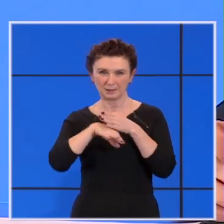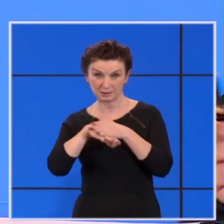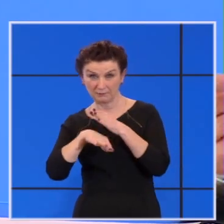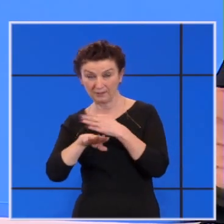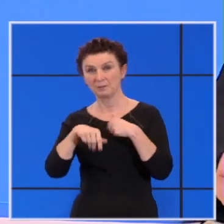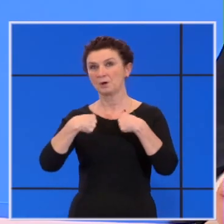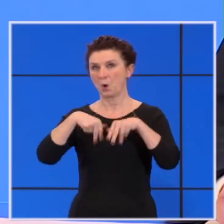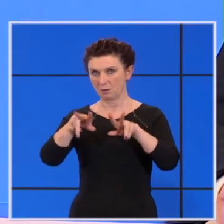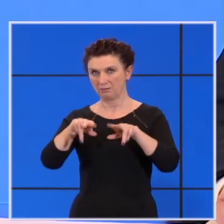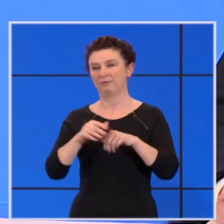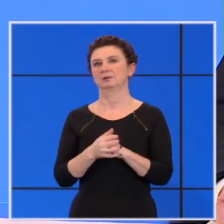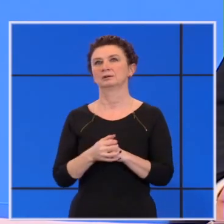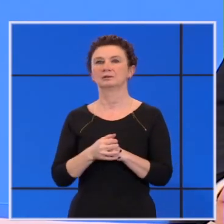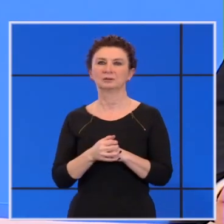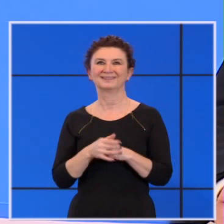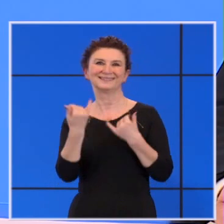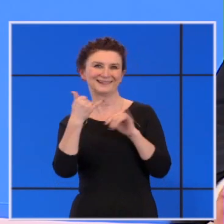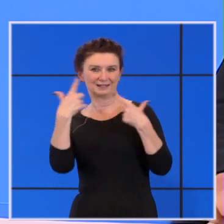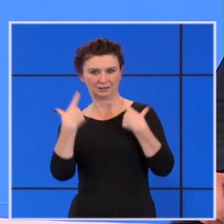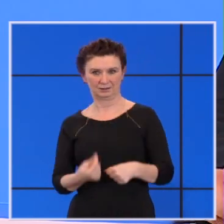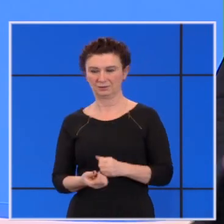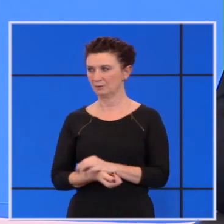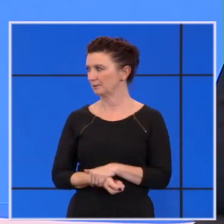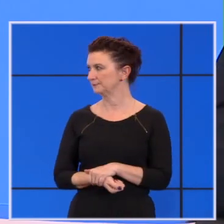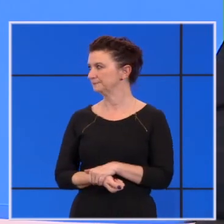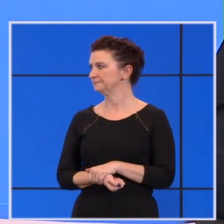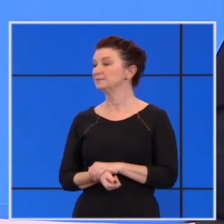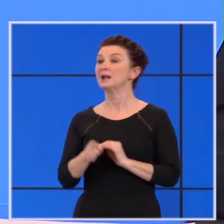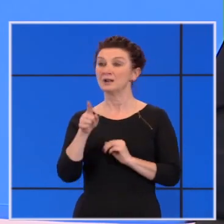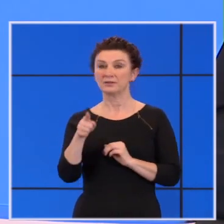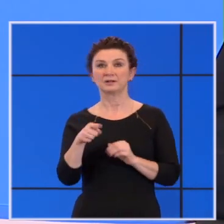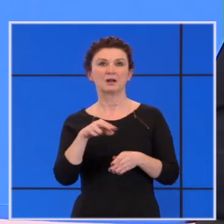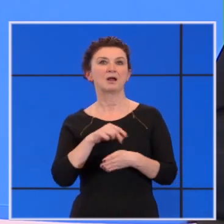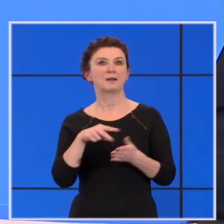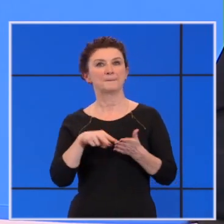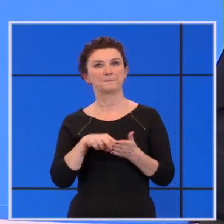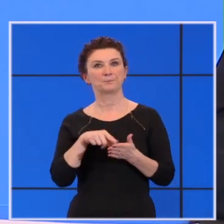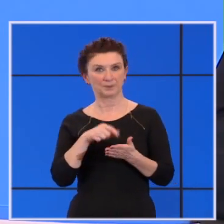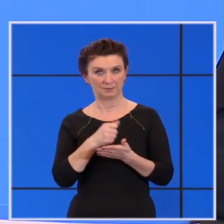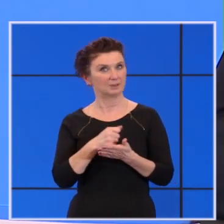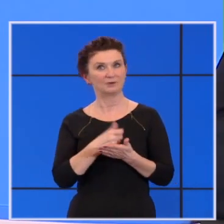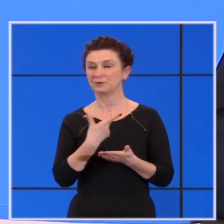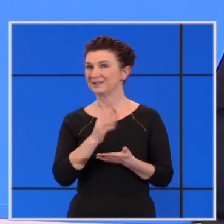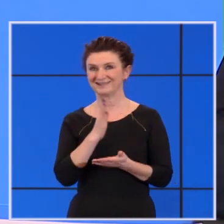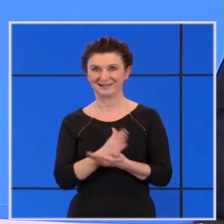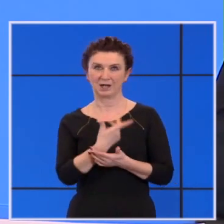Jeśli mogę, bardzo krótko odpowiem, oczywiście projekt ustawy nie dotyczy tylko par małżeńskich. Są to pary, które muszą udowodnić,